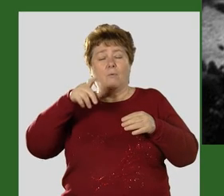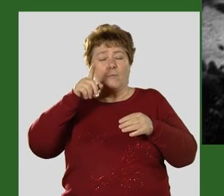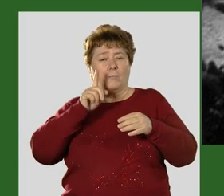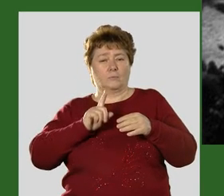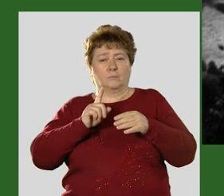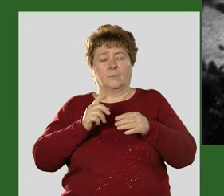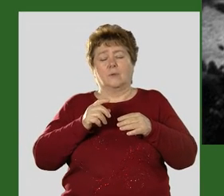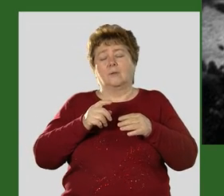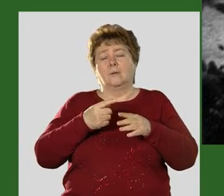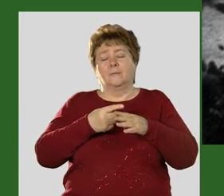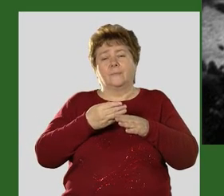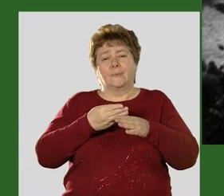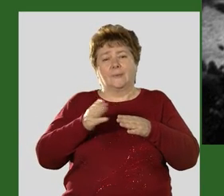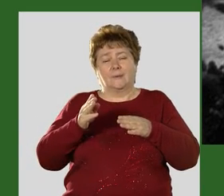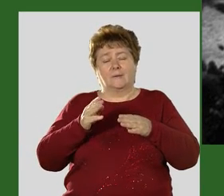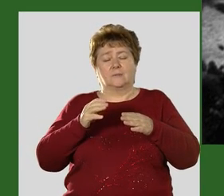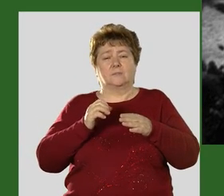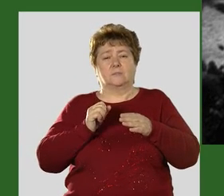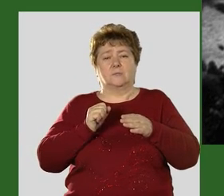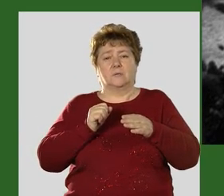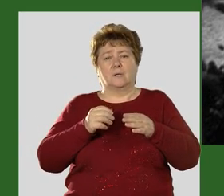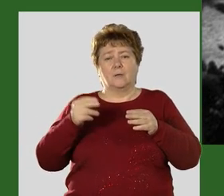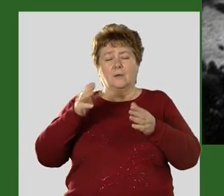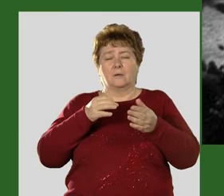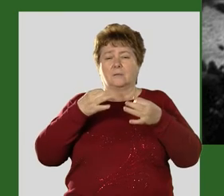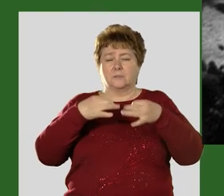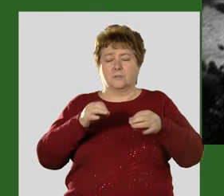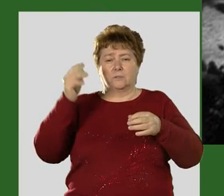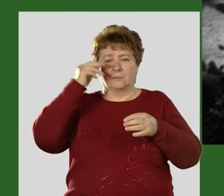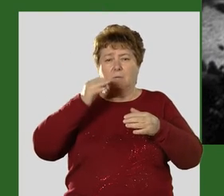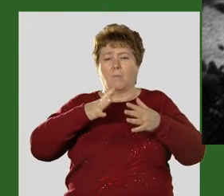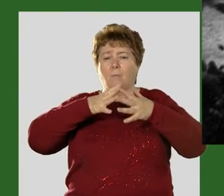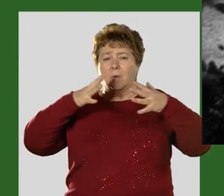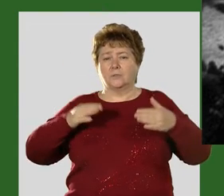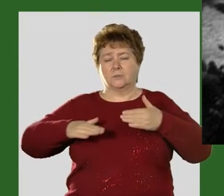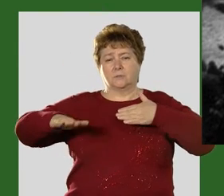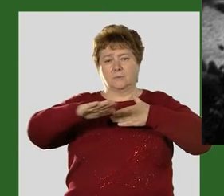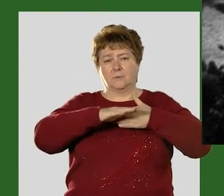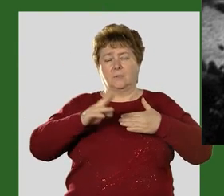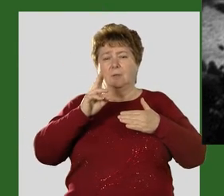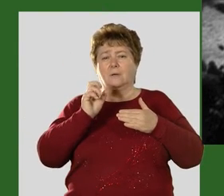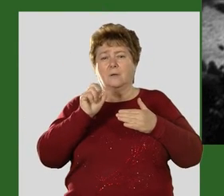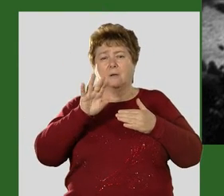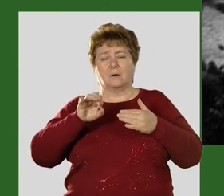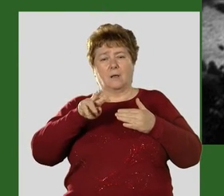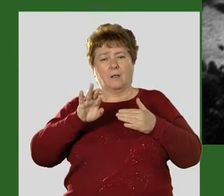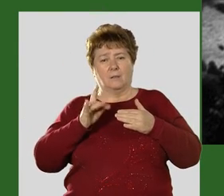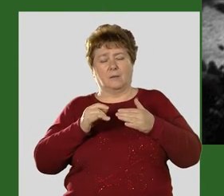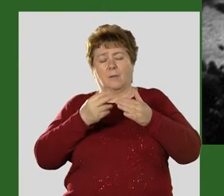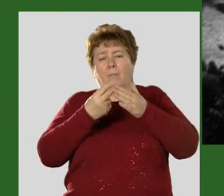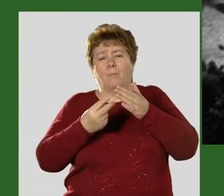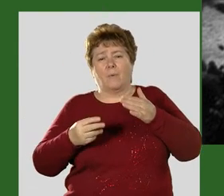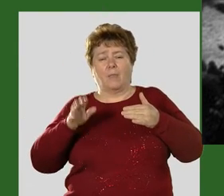аппаратов такого типа. Он позволял изучать огромные пространства коралловых рифов и